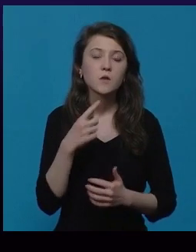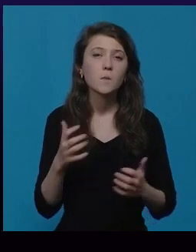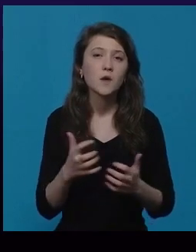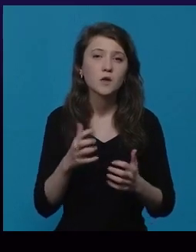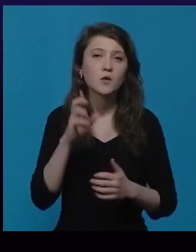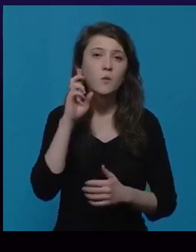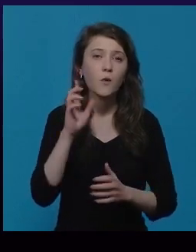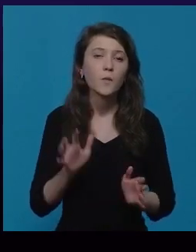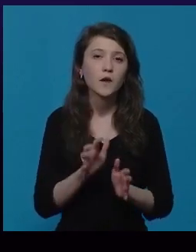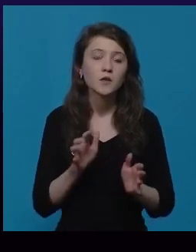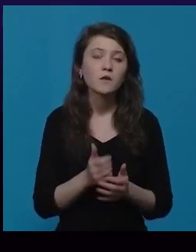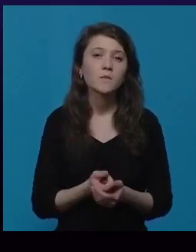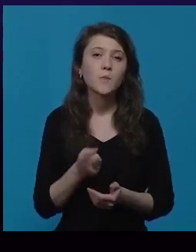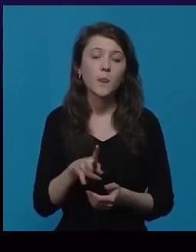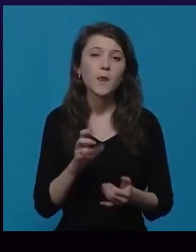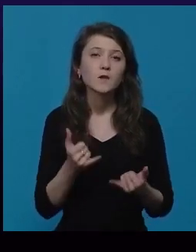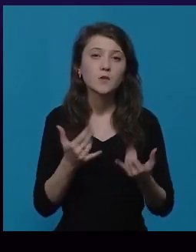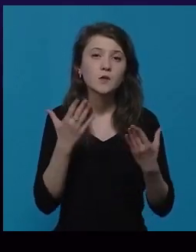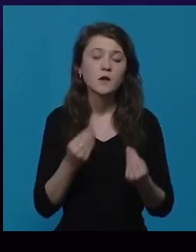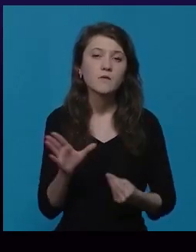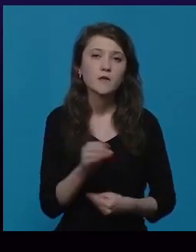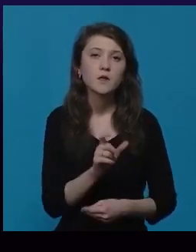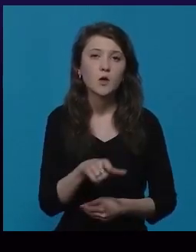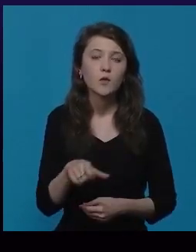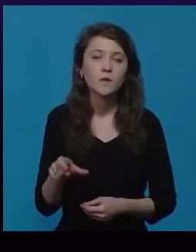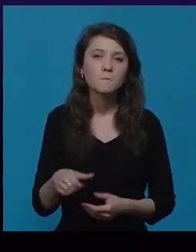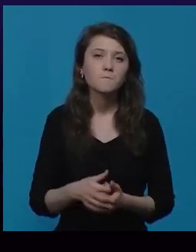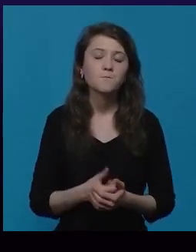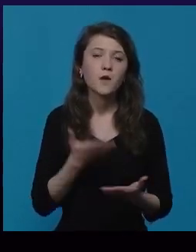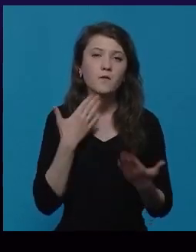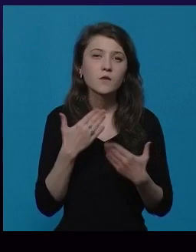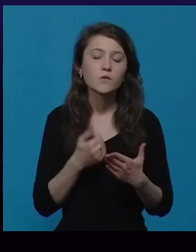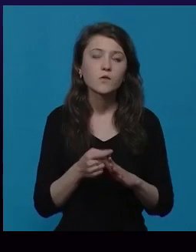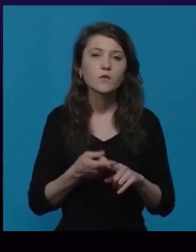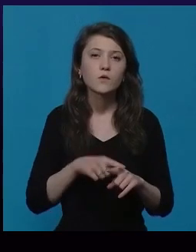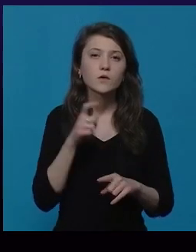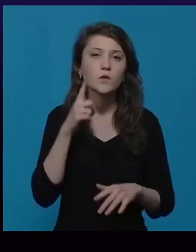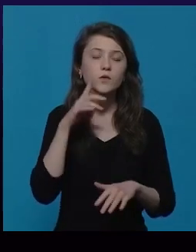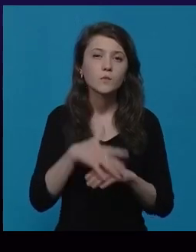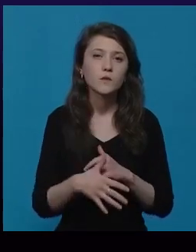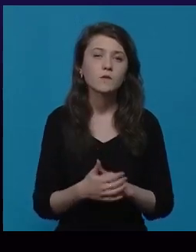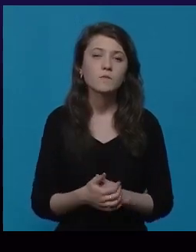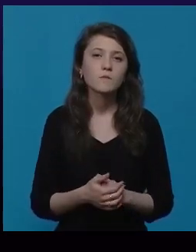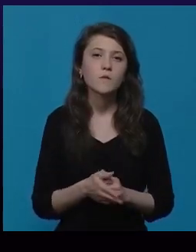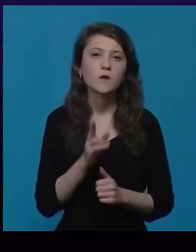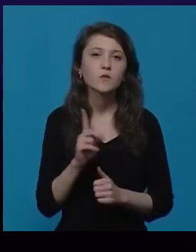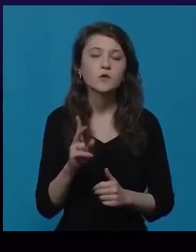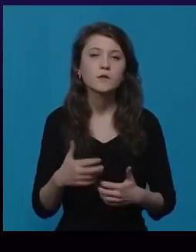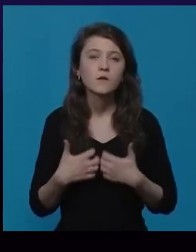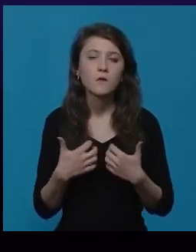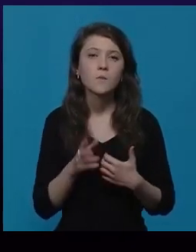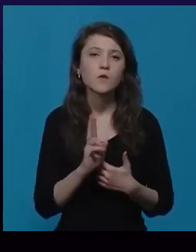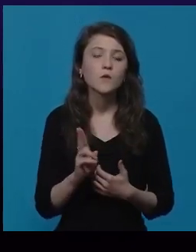береже. Тому на сьогоднішній день всі люди відносяться до цього з розумінням. Хтось чуть страхом, хтось, я ж кажу,